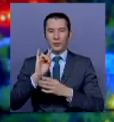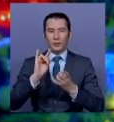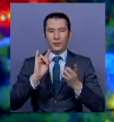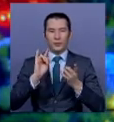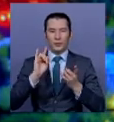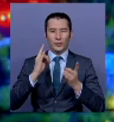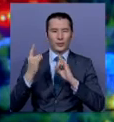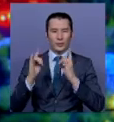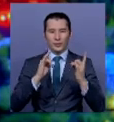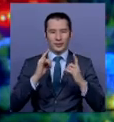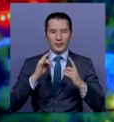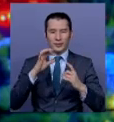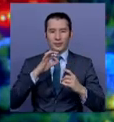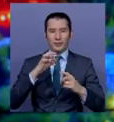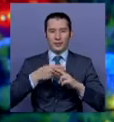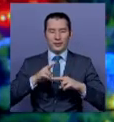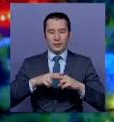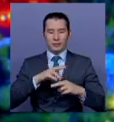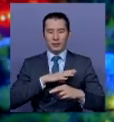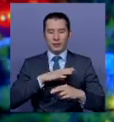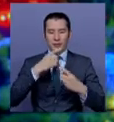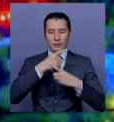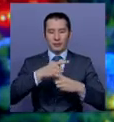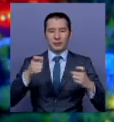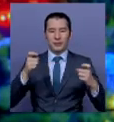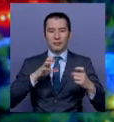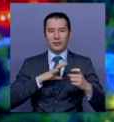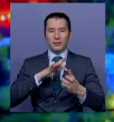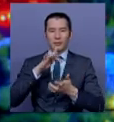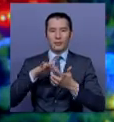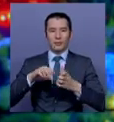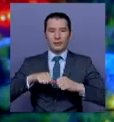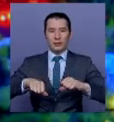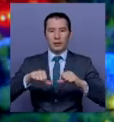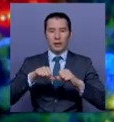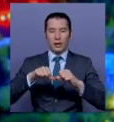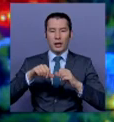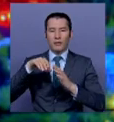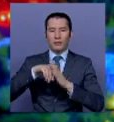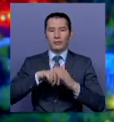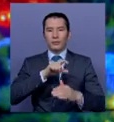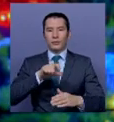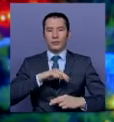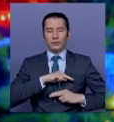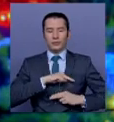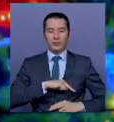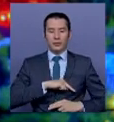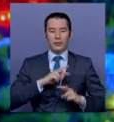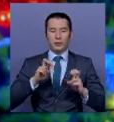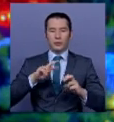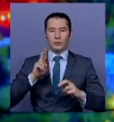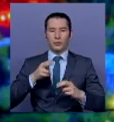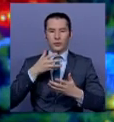форматта жүйелі жұмыс атқарып келеді. Елімізде жарияланған төтенше жағдай кезінде мәдениет саласының еңбеккерлері қалың көпшілікті рухани байыту